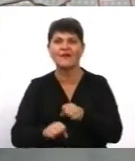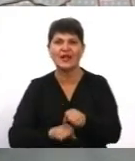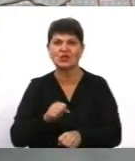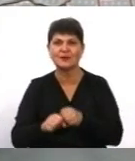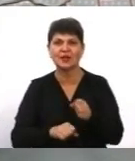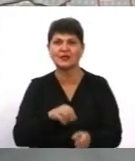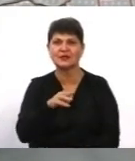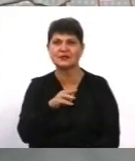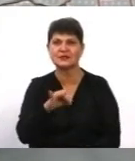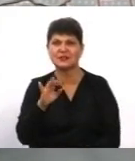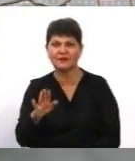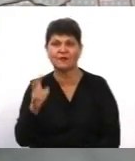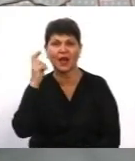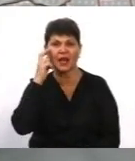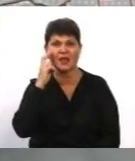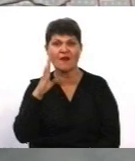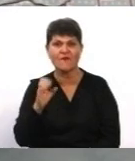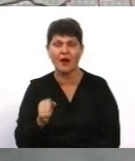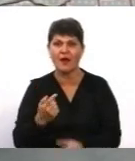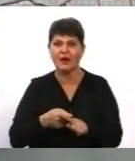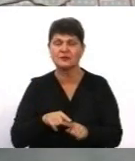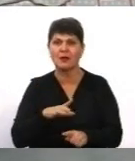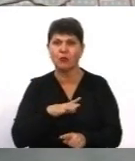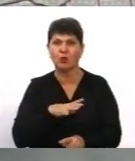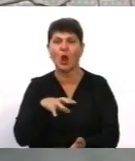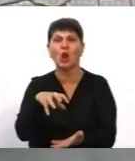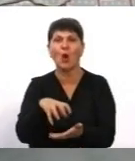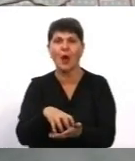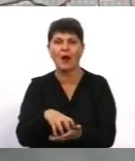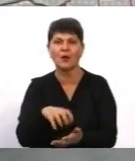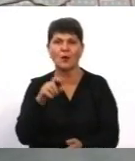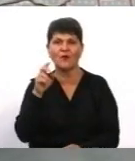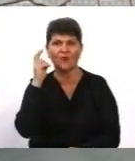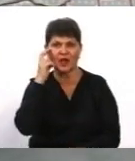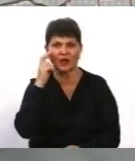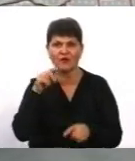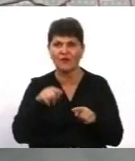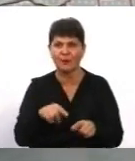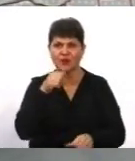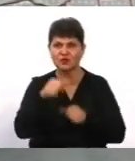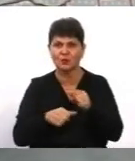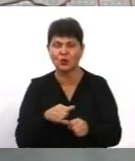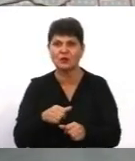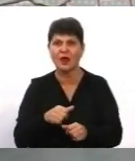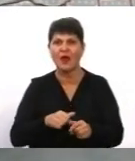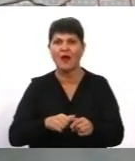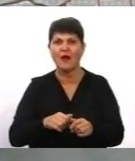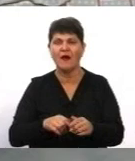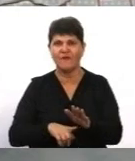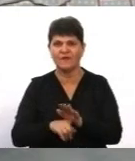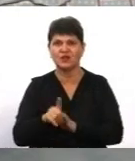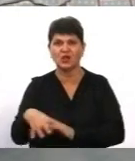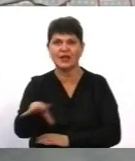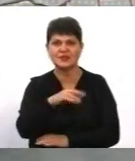Спочатку вона проводила цей конкурс локально у Києві, вперше в цьому році вона вийшла на всеукраїнський рівень, тобто